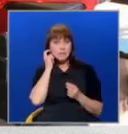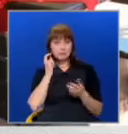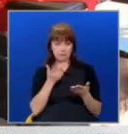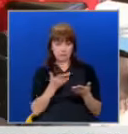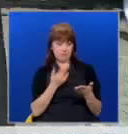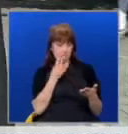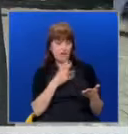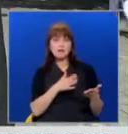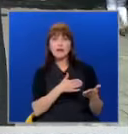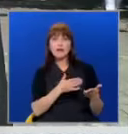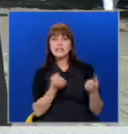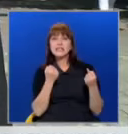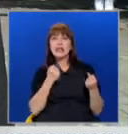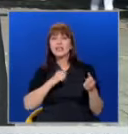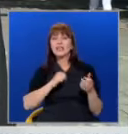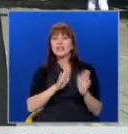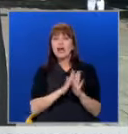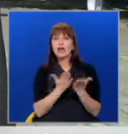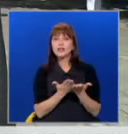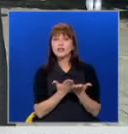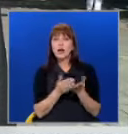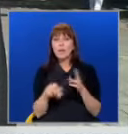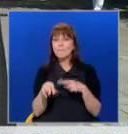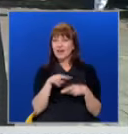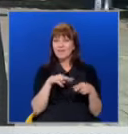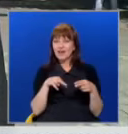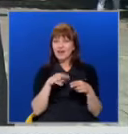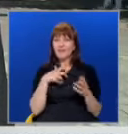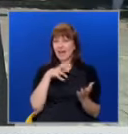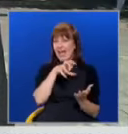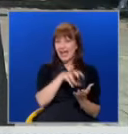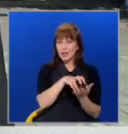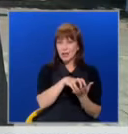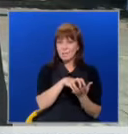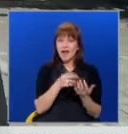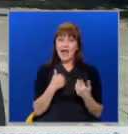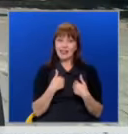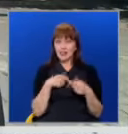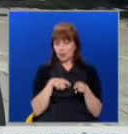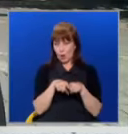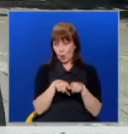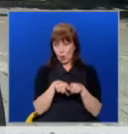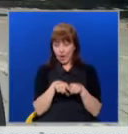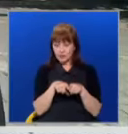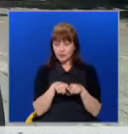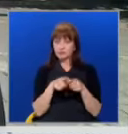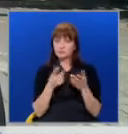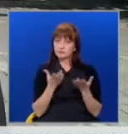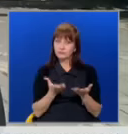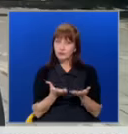на здравните книжки. При проверката в екипа е наша колежка,